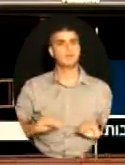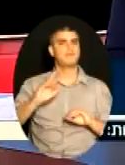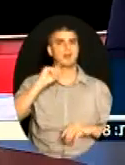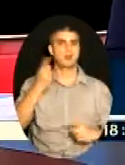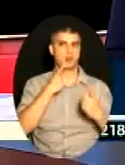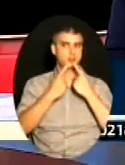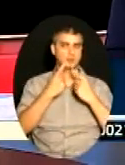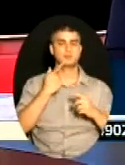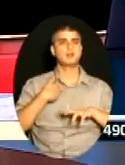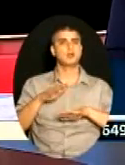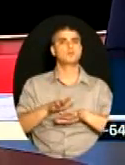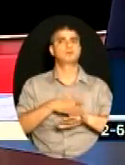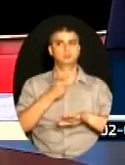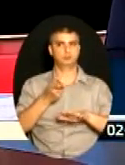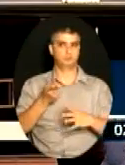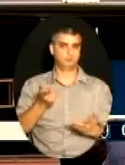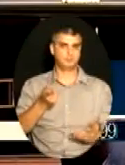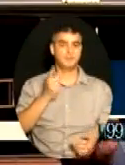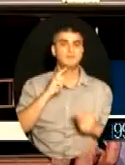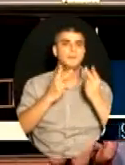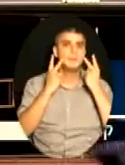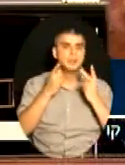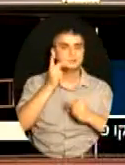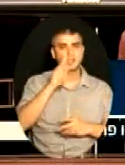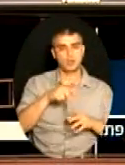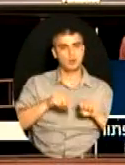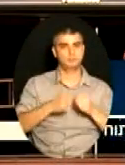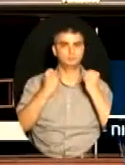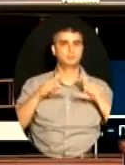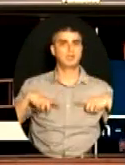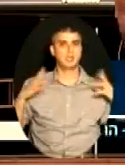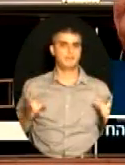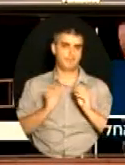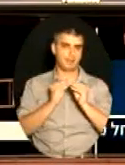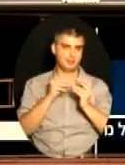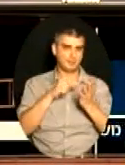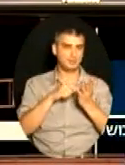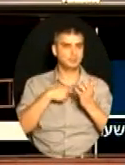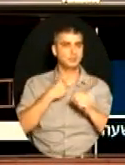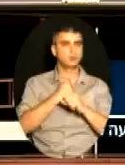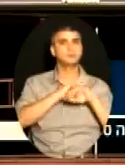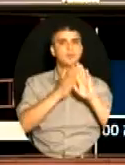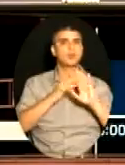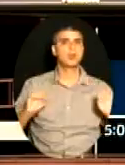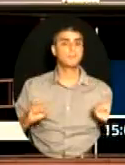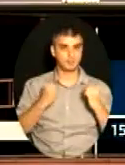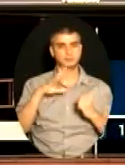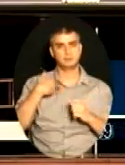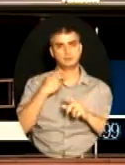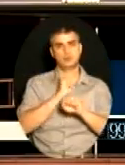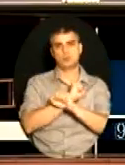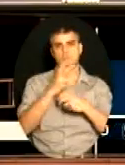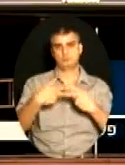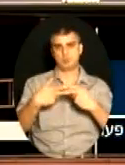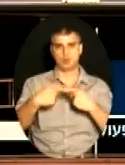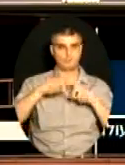הדיונים. אנחנו מרגישים את הרצף, ובעיקר שזה יכול לערער את הדו-קיום. ולכן אנחנו עושים את כל המאמצים, יהיו גם מעצרים, אמרתי,